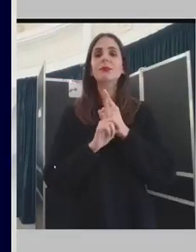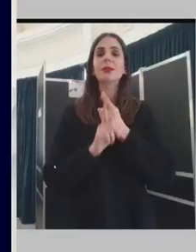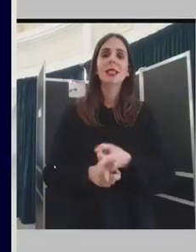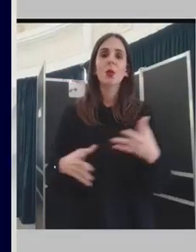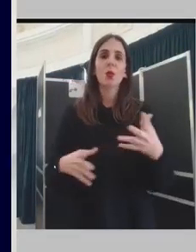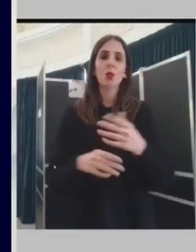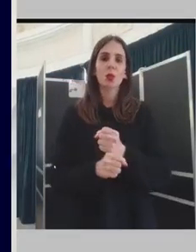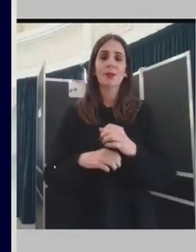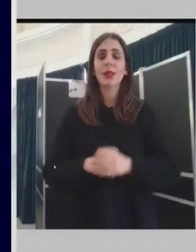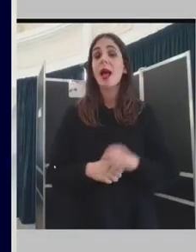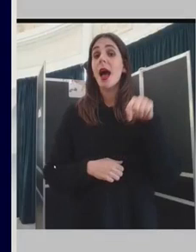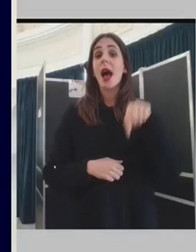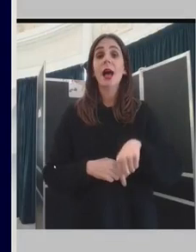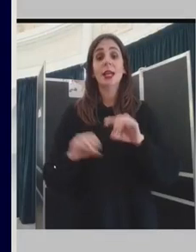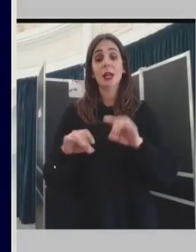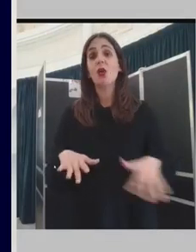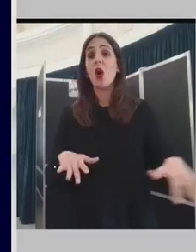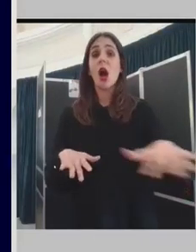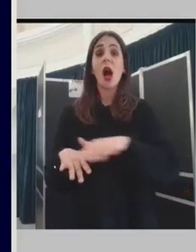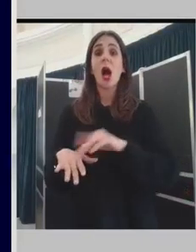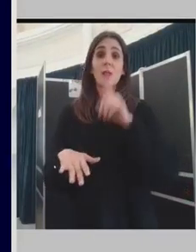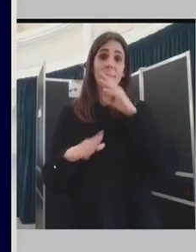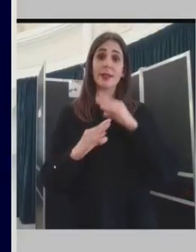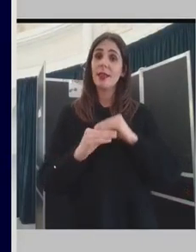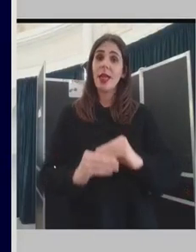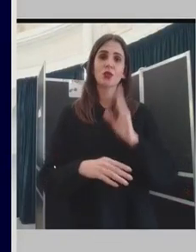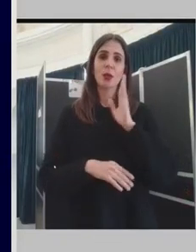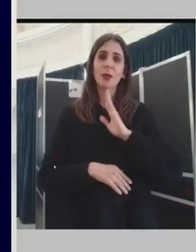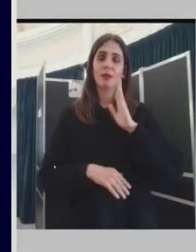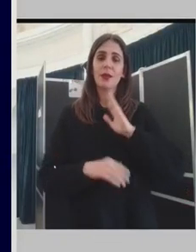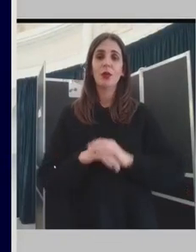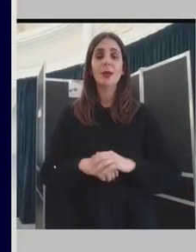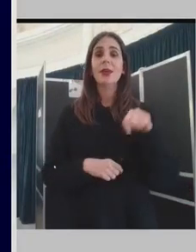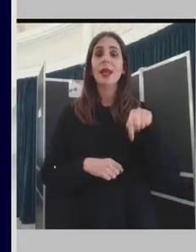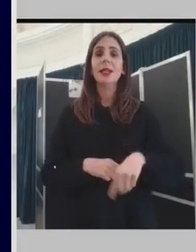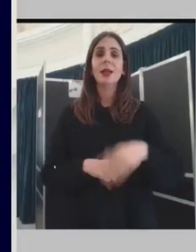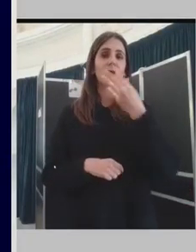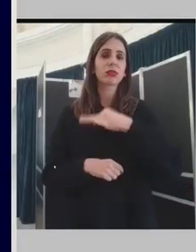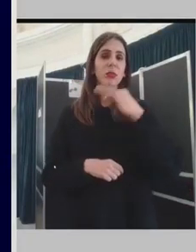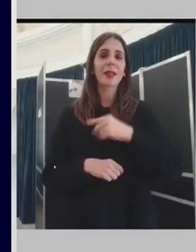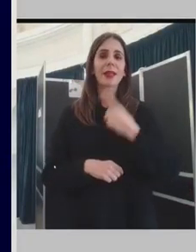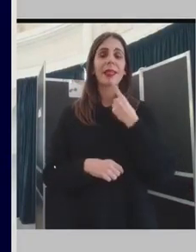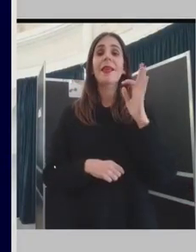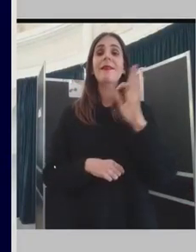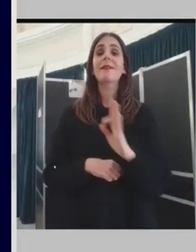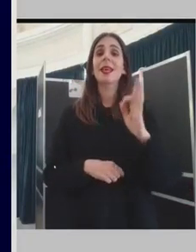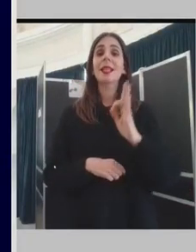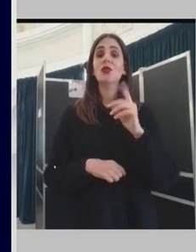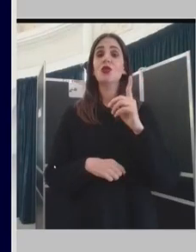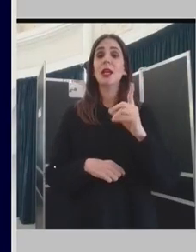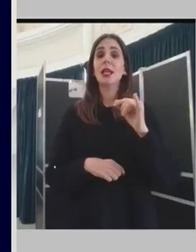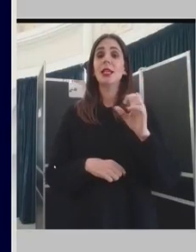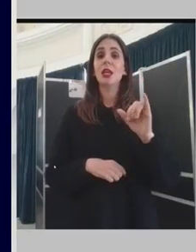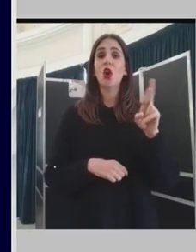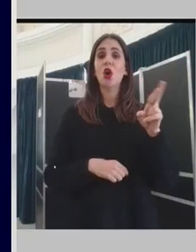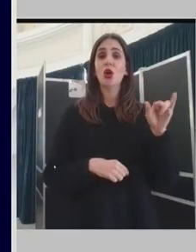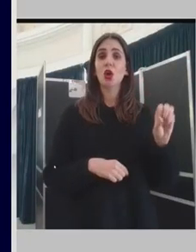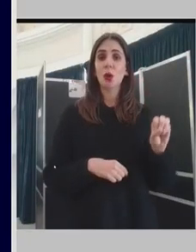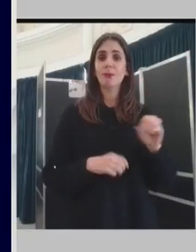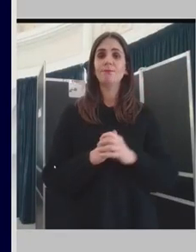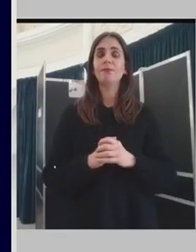Veramente silenzio in aula per anche chi ci ascolta da casa. Allora io darei la parola a Felice Di Iorio della Rete di Tutti. Anticipo solo